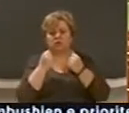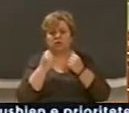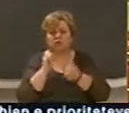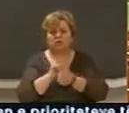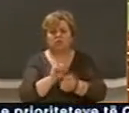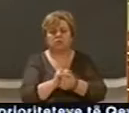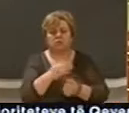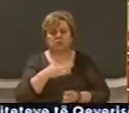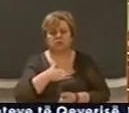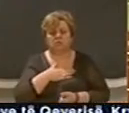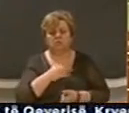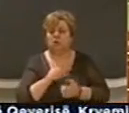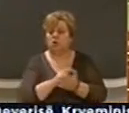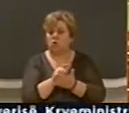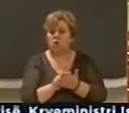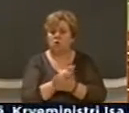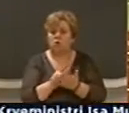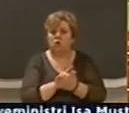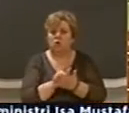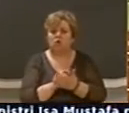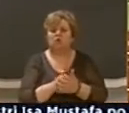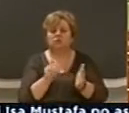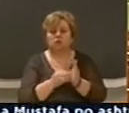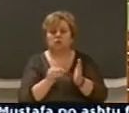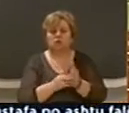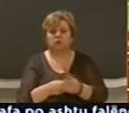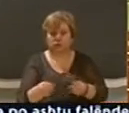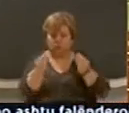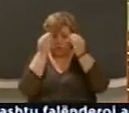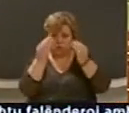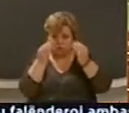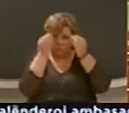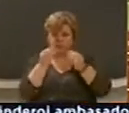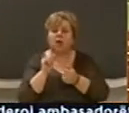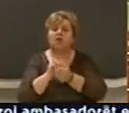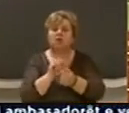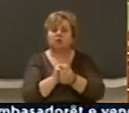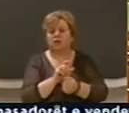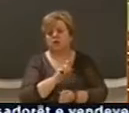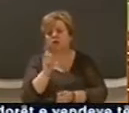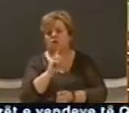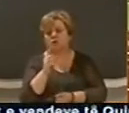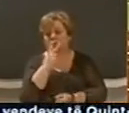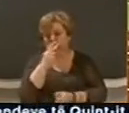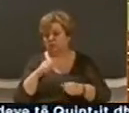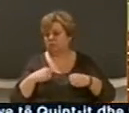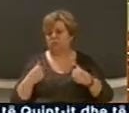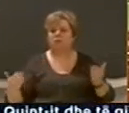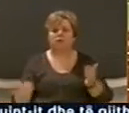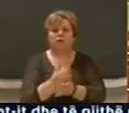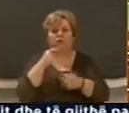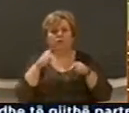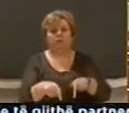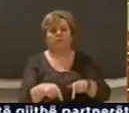historisë sonë. Periudha për të cilat do të duhet të mësonim veç në histori e jo të jetonim përsëri në